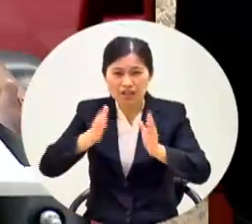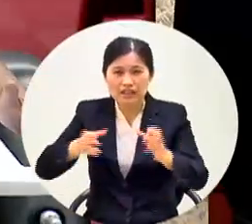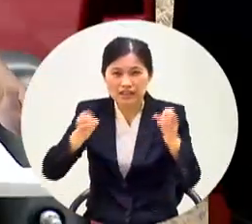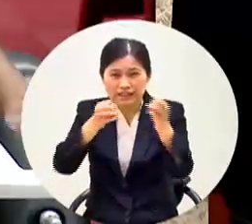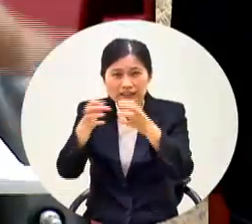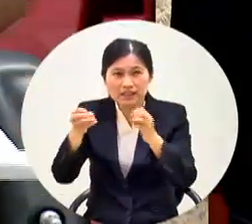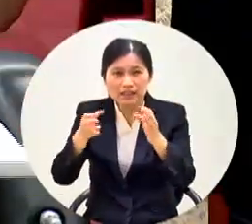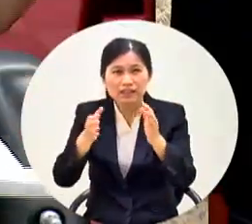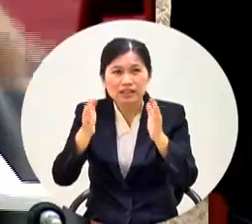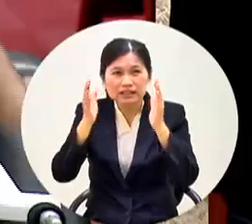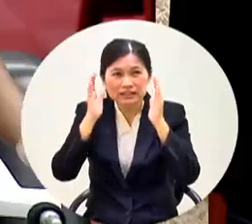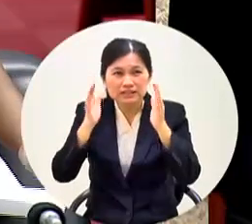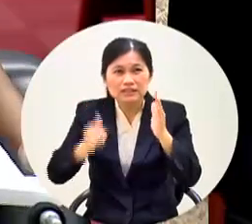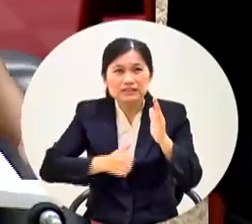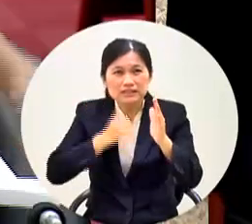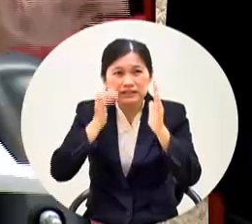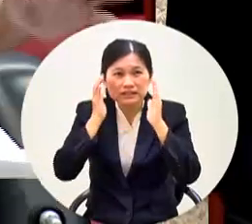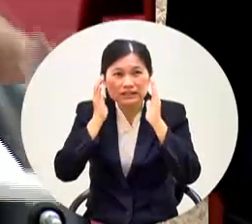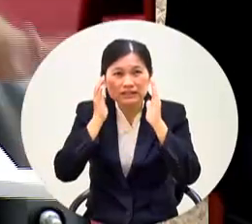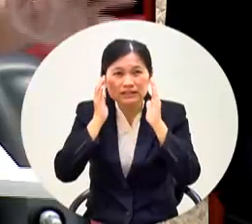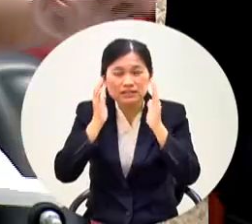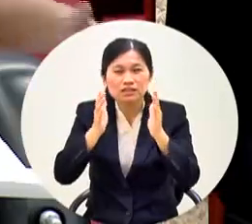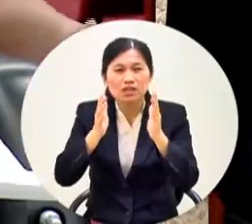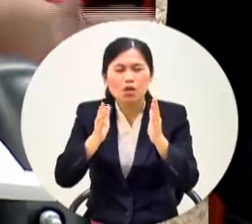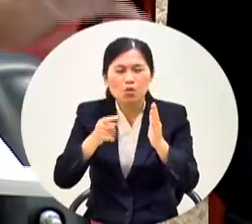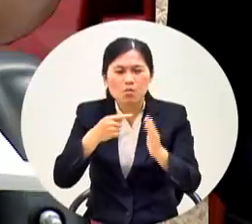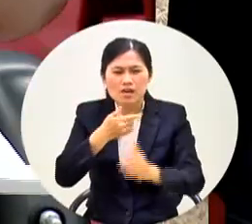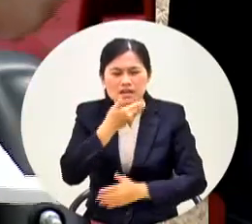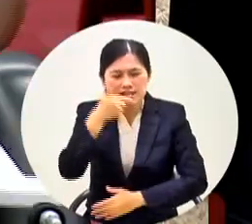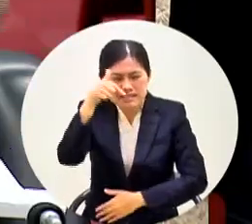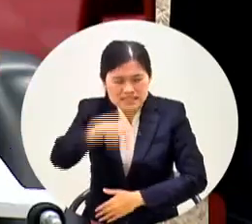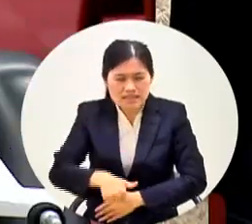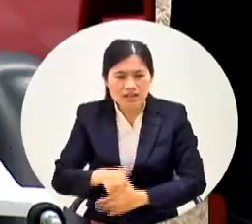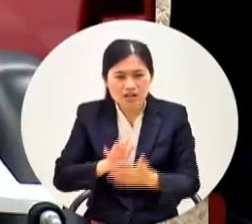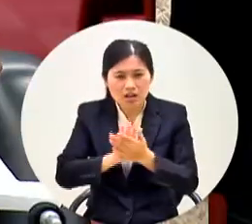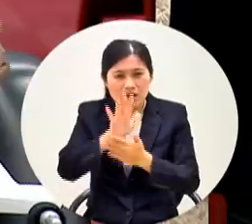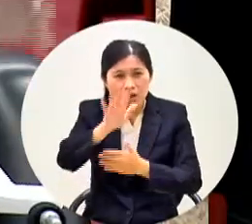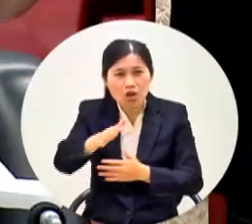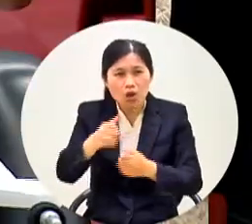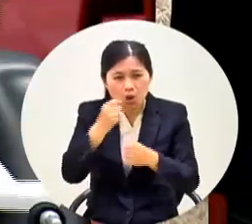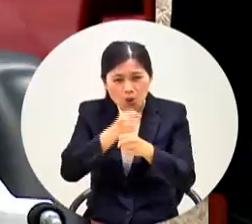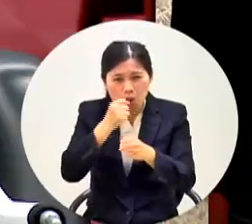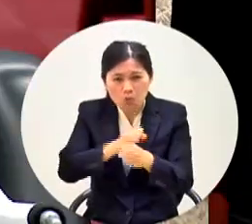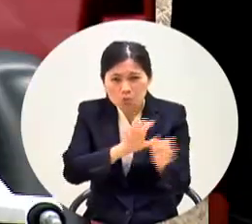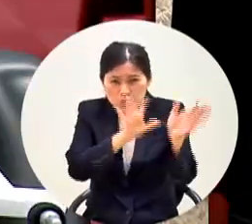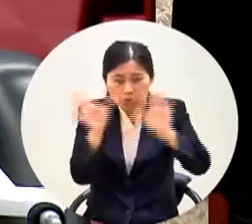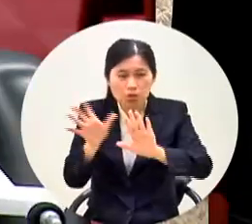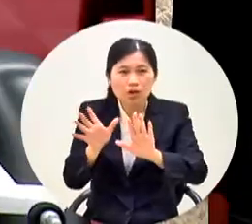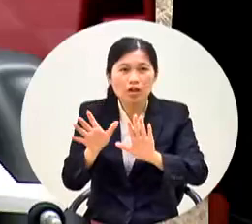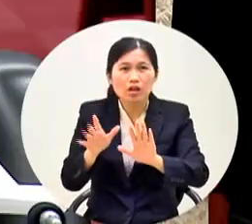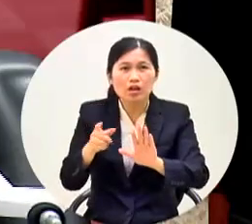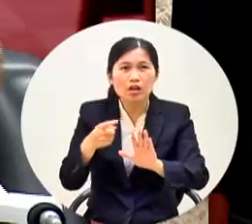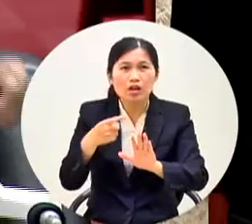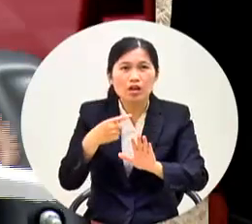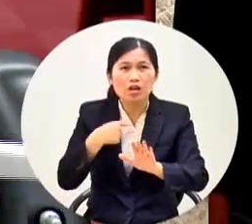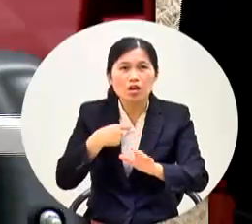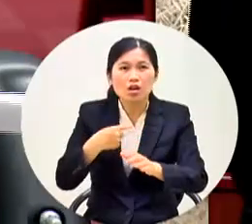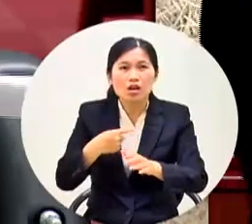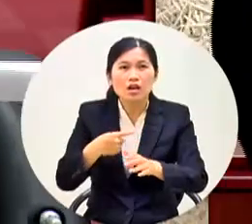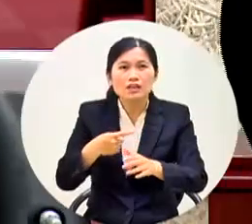哈，是我们在私底下获悉的一个执行状况，我大概就这样回答了